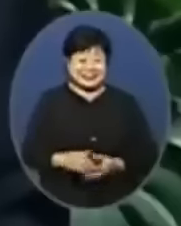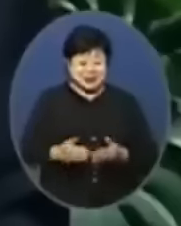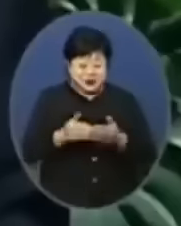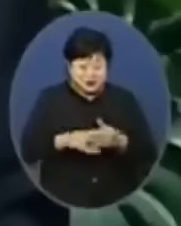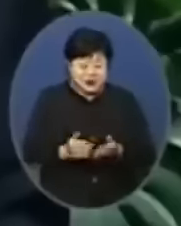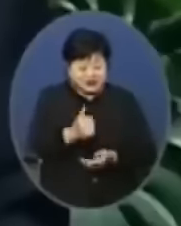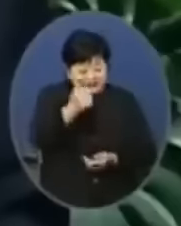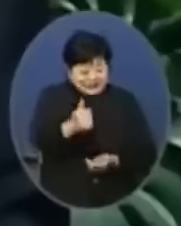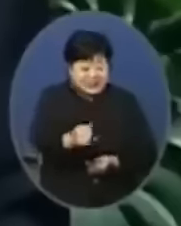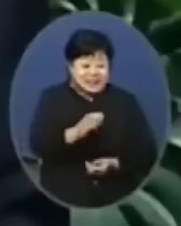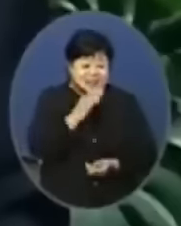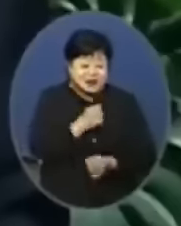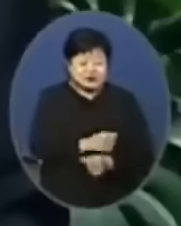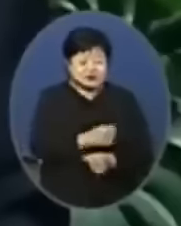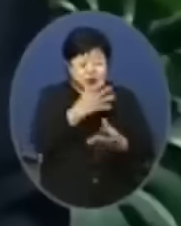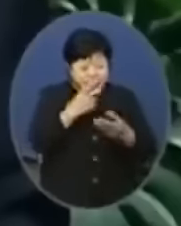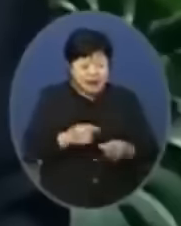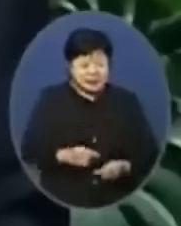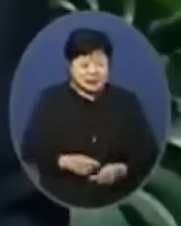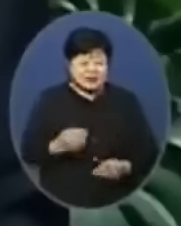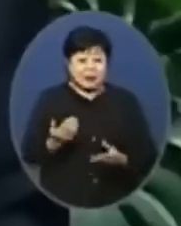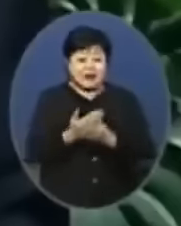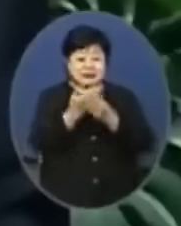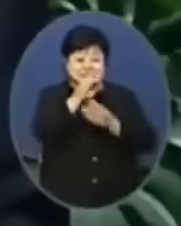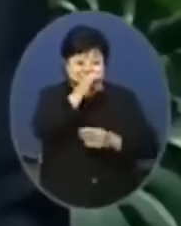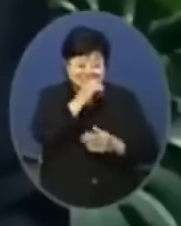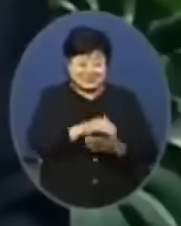구역장들이 정말 수고해서 교회가 성장했는데